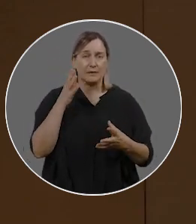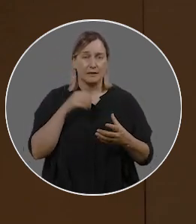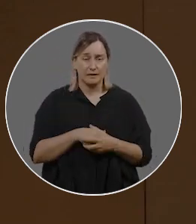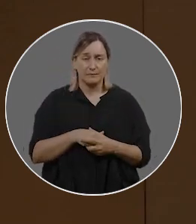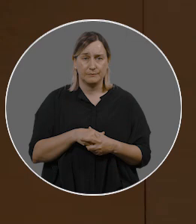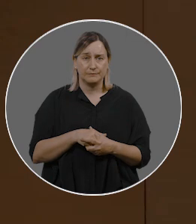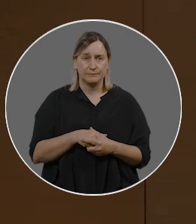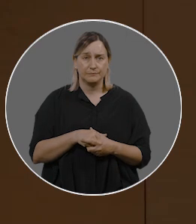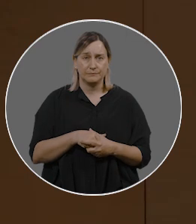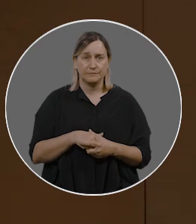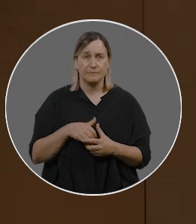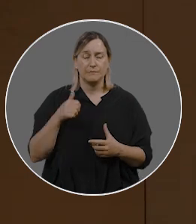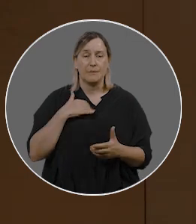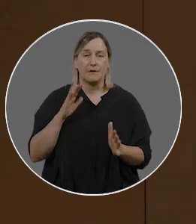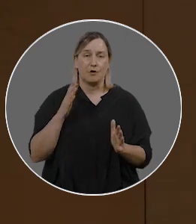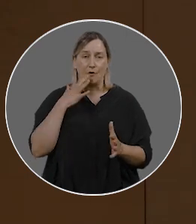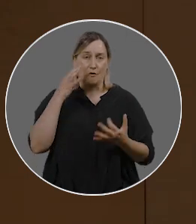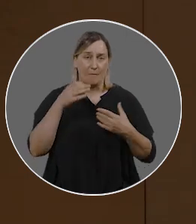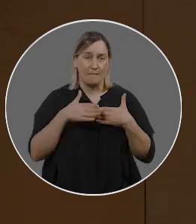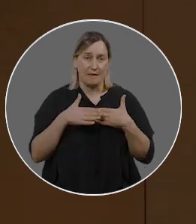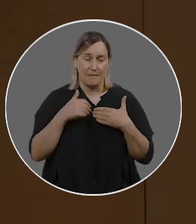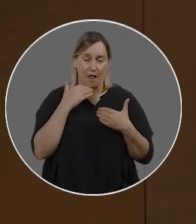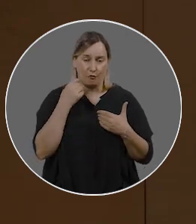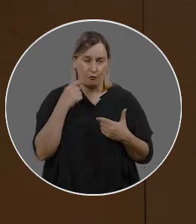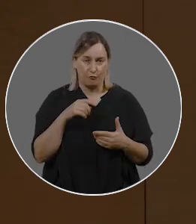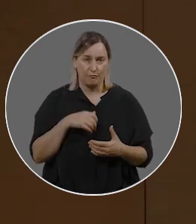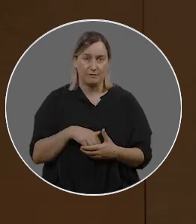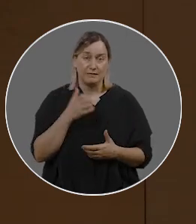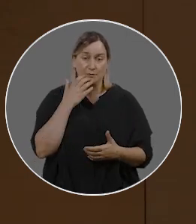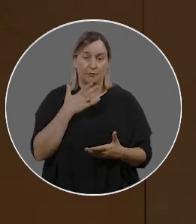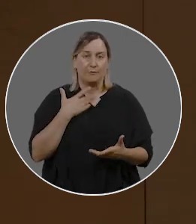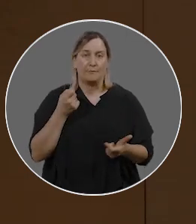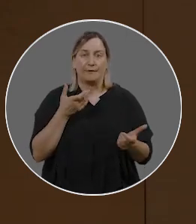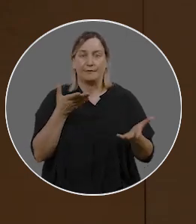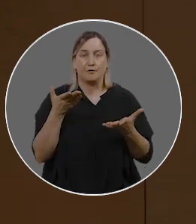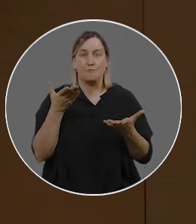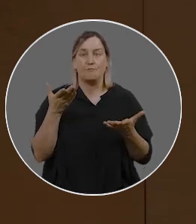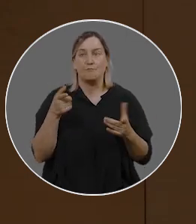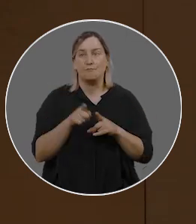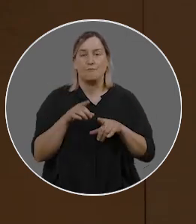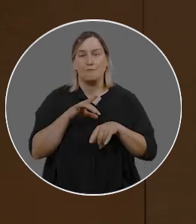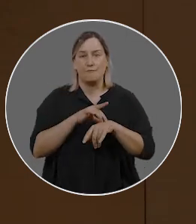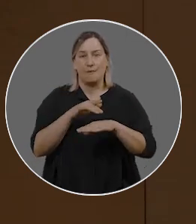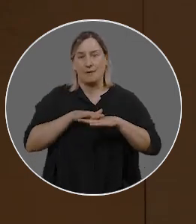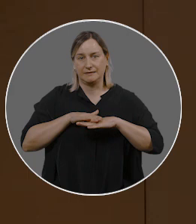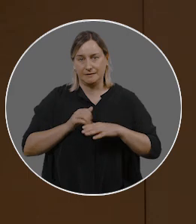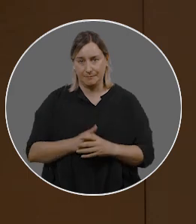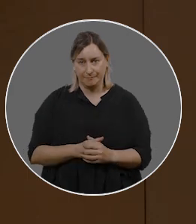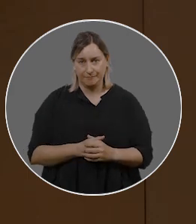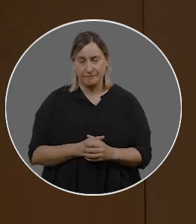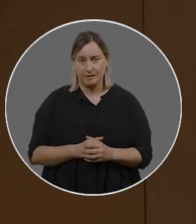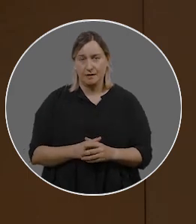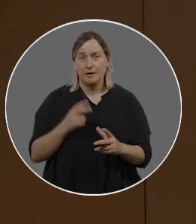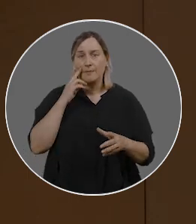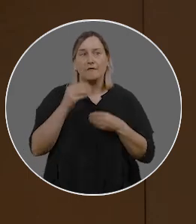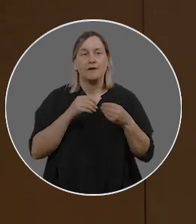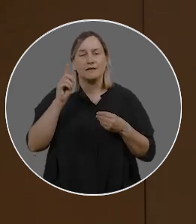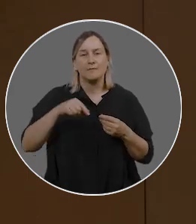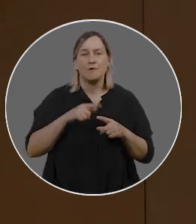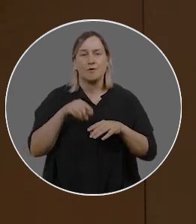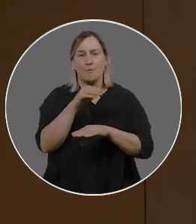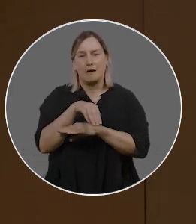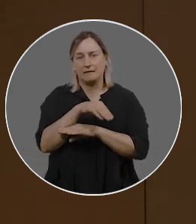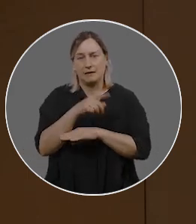poder tindre algun error, però que com a mínim algú té, no? O sigui, us pot servir una mica com a base i per fer manteniment,